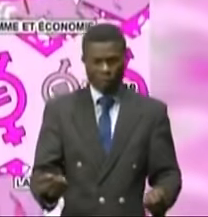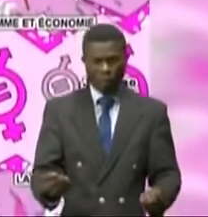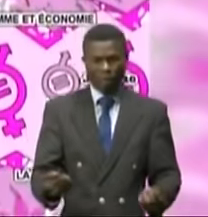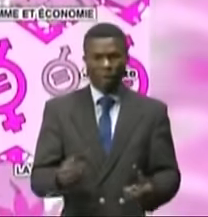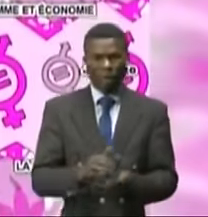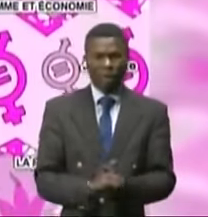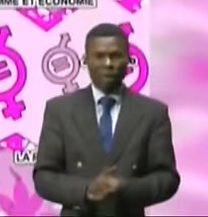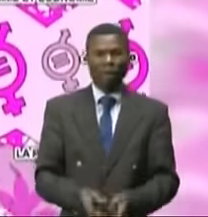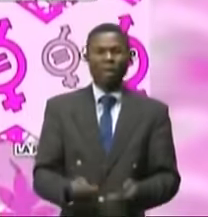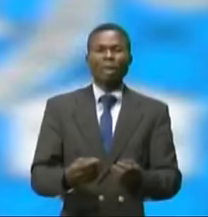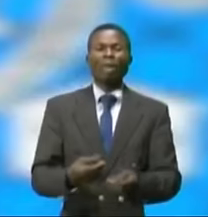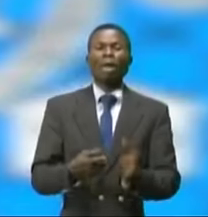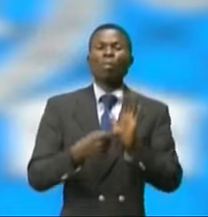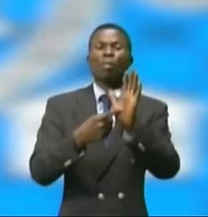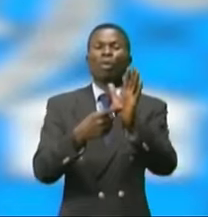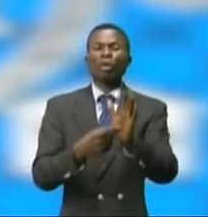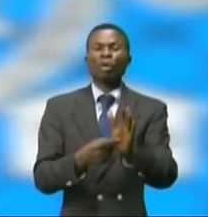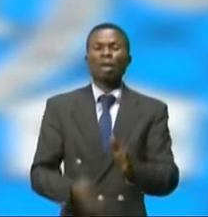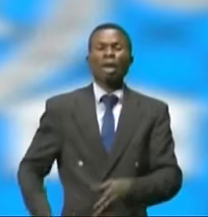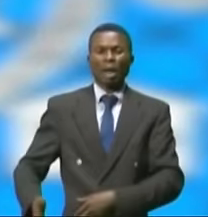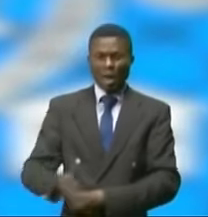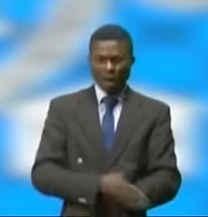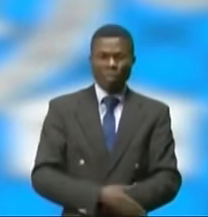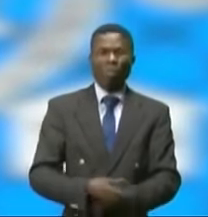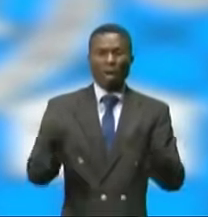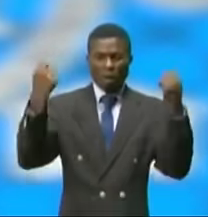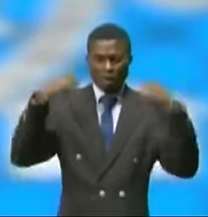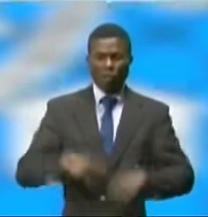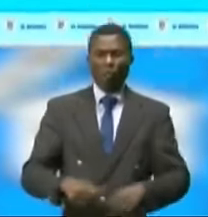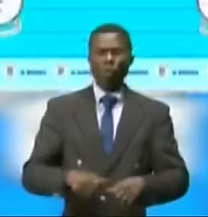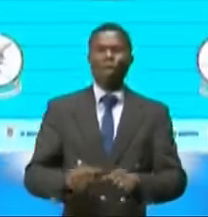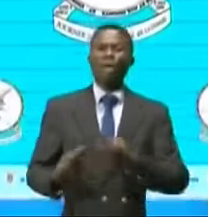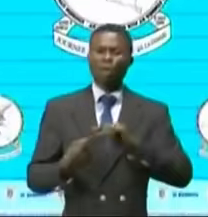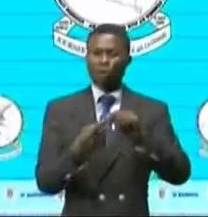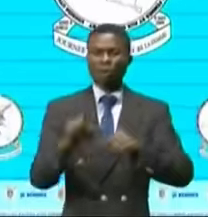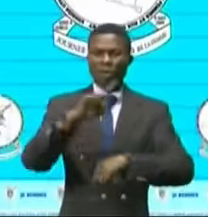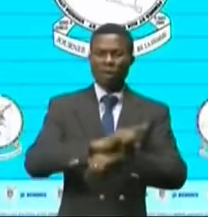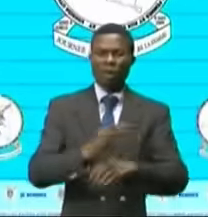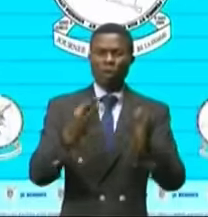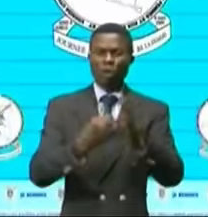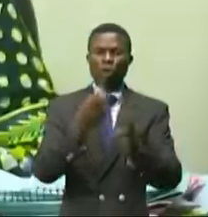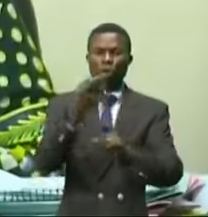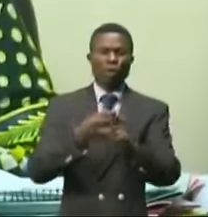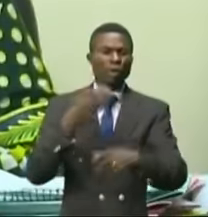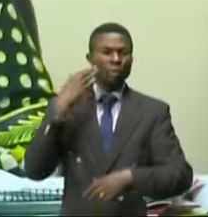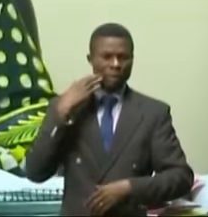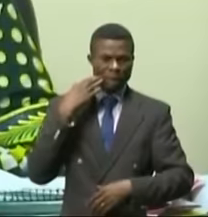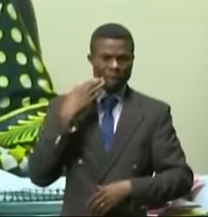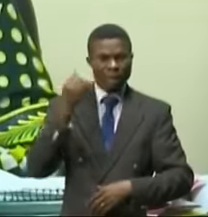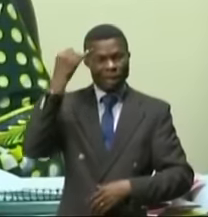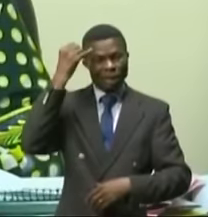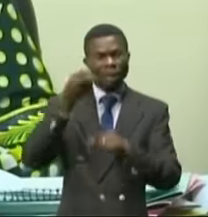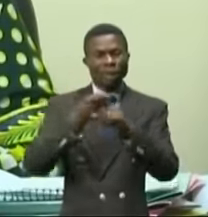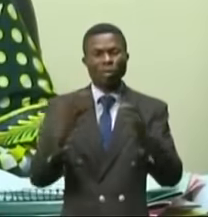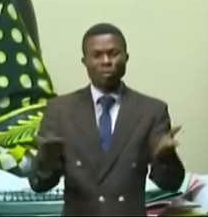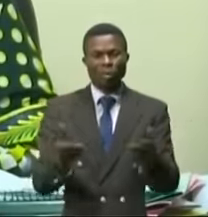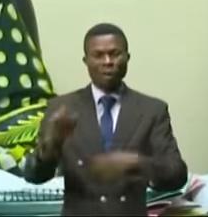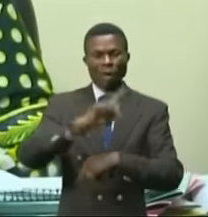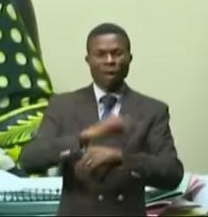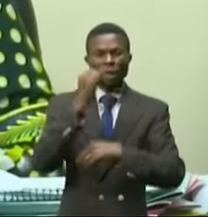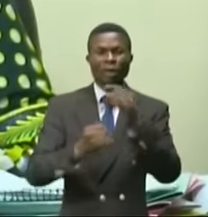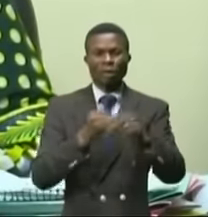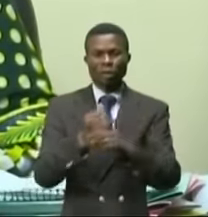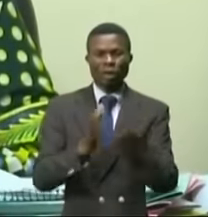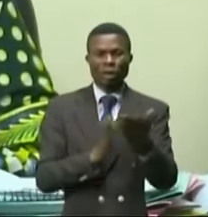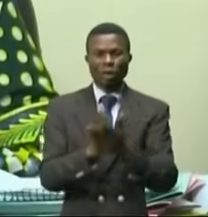édite un pagne officiel et spécial au 8 mars. Quelle en est la motivation? La journée internationale des